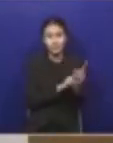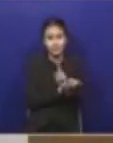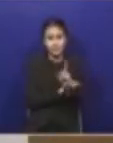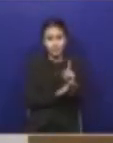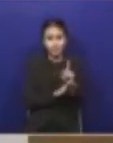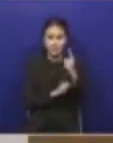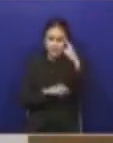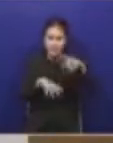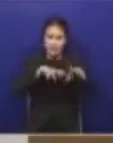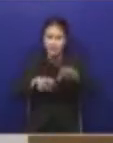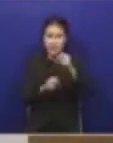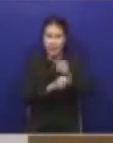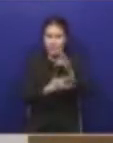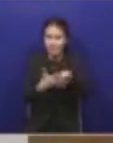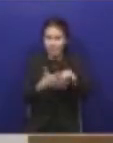ผู้จัดทำหรือในการพิจารณาวันนี้นี่ของการโอนงบประมาณนี้มาถึงชั้นกรรมาธิการ